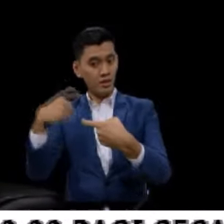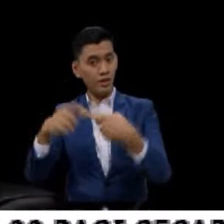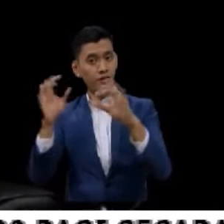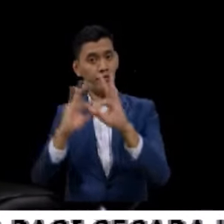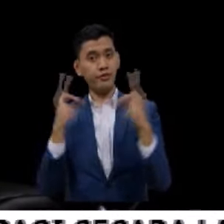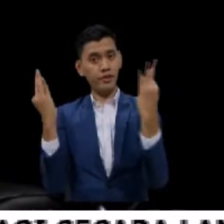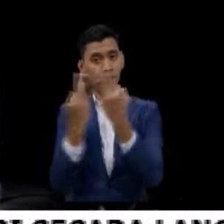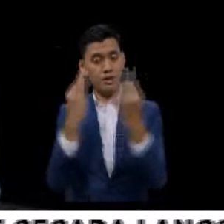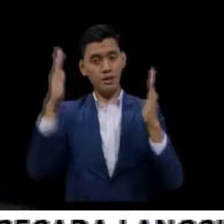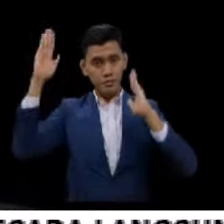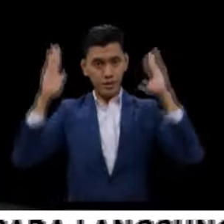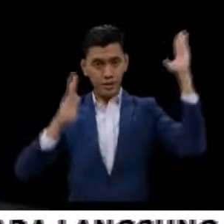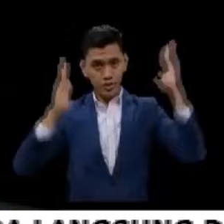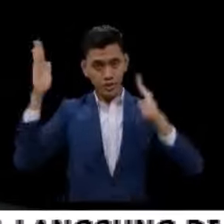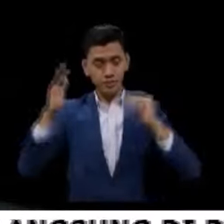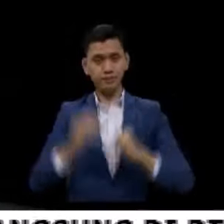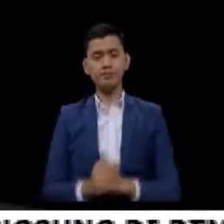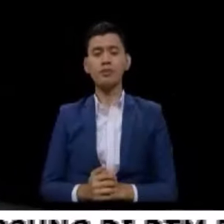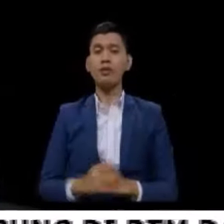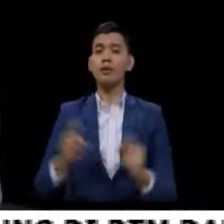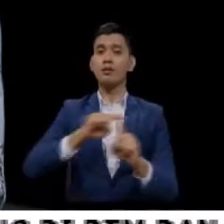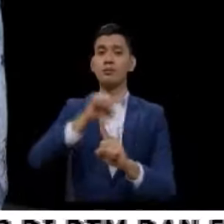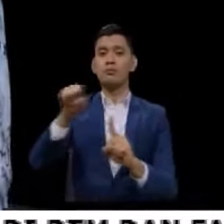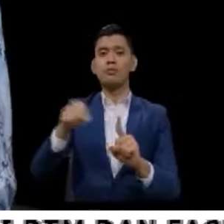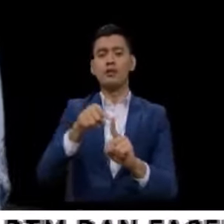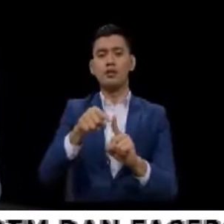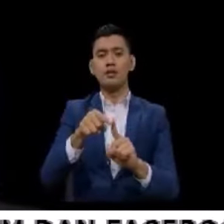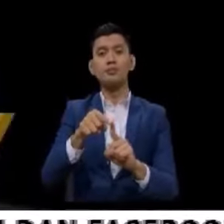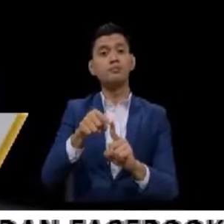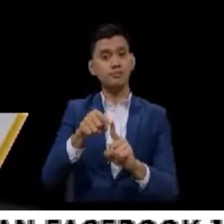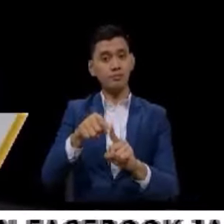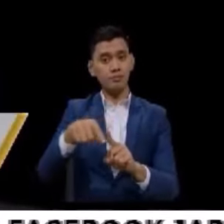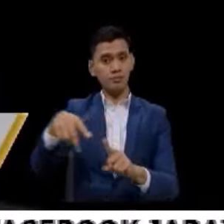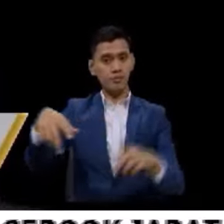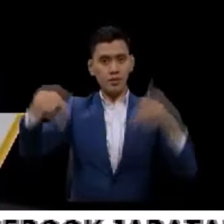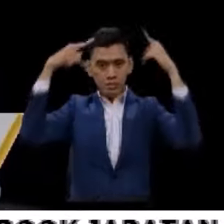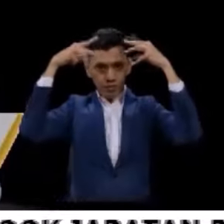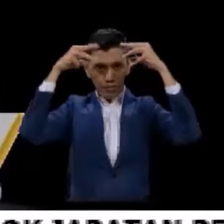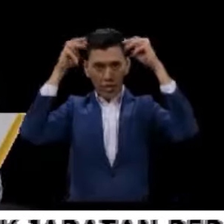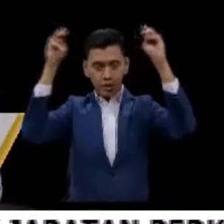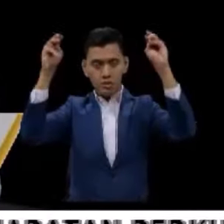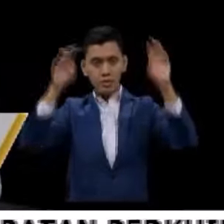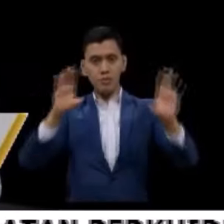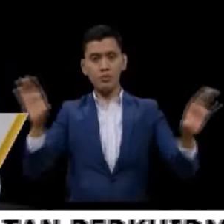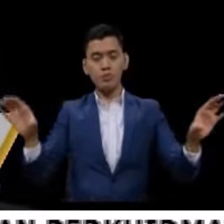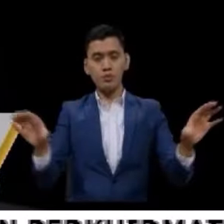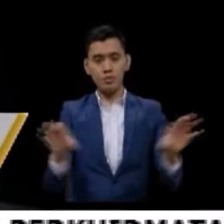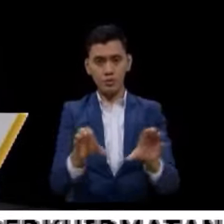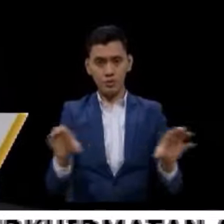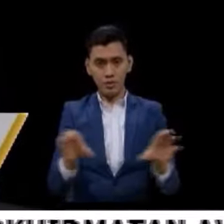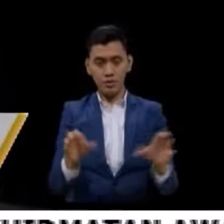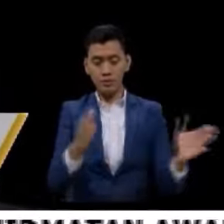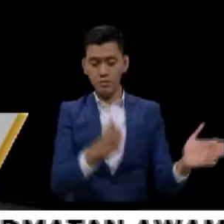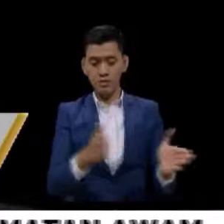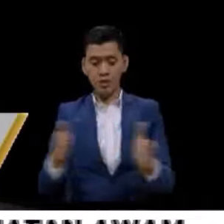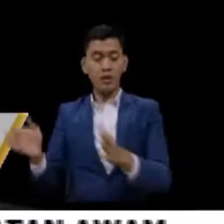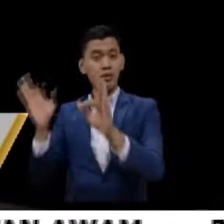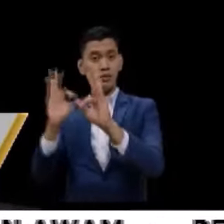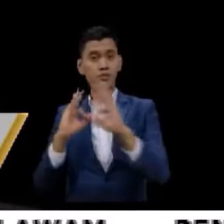di apabila ama bohong Maiden MP3 telah membuat satu gagasan keluarga Malaysia